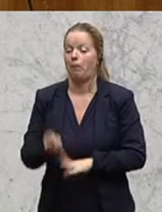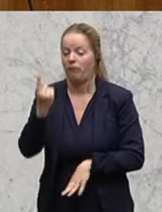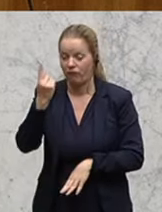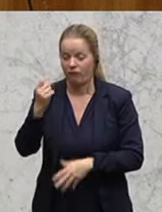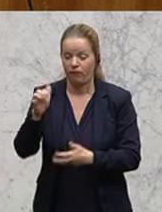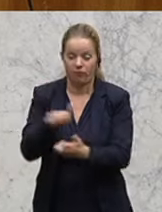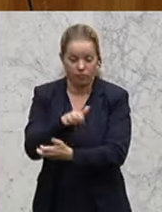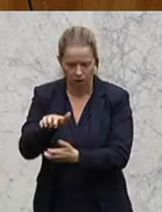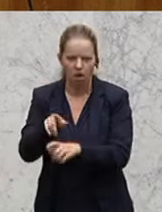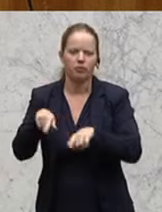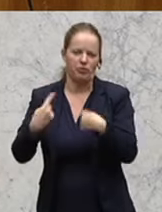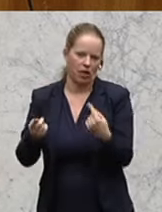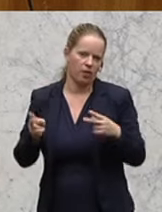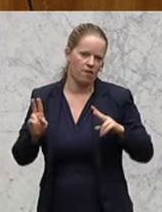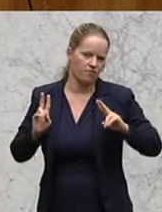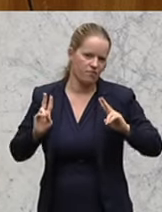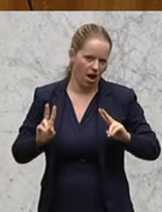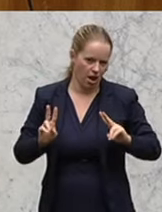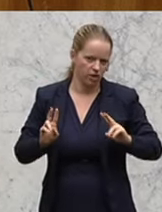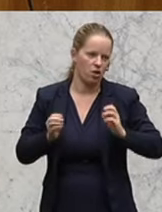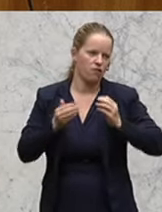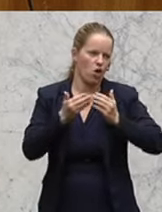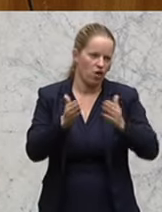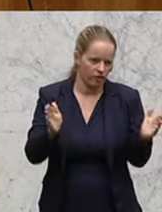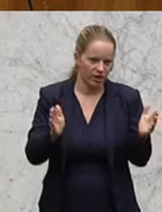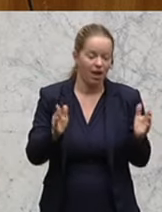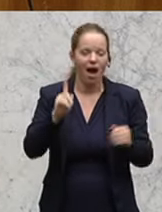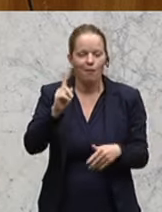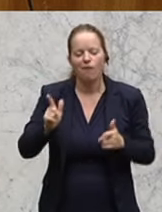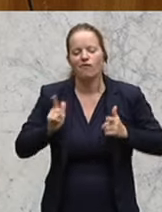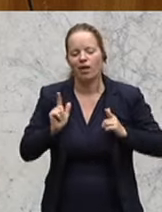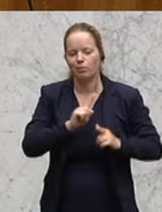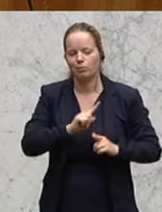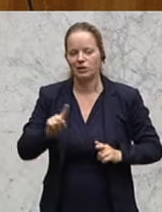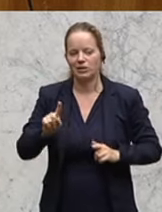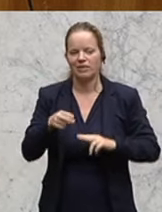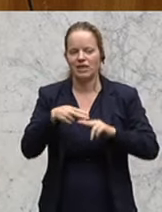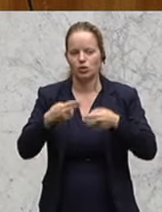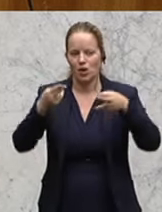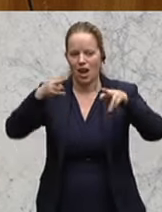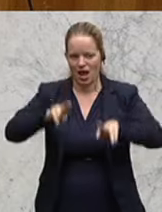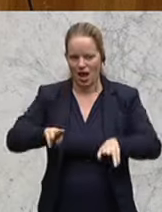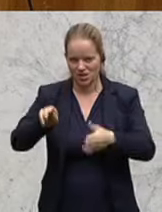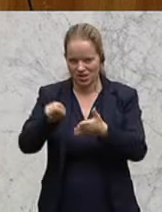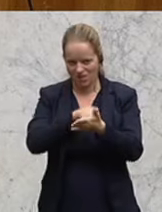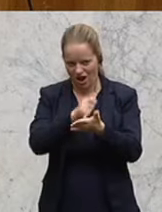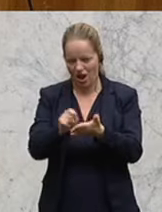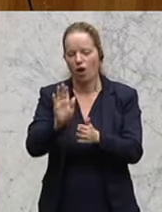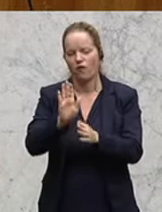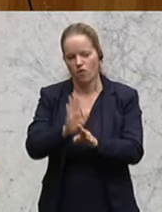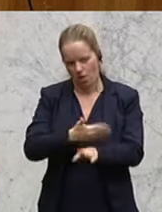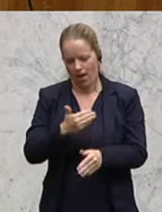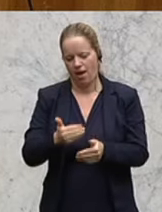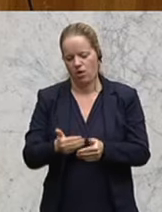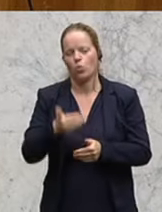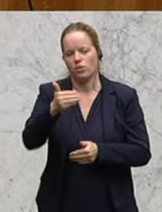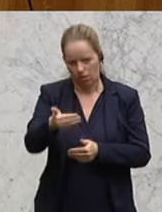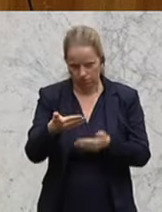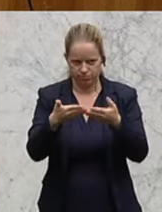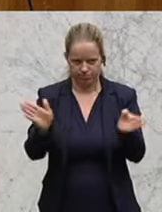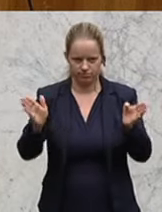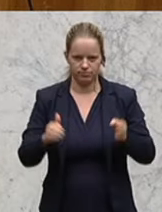gehen nach den Nationalratswahlen. Das ist die böse Tat, die zu Beginn dieser